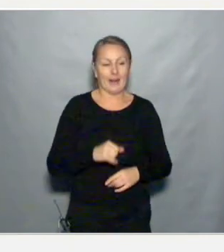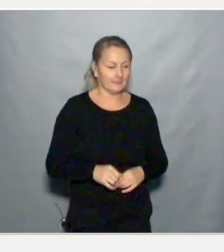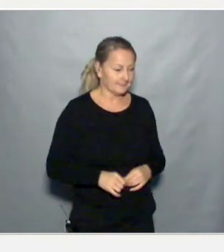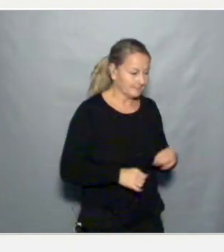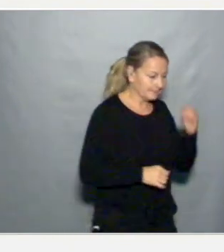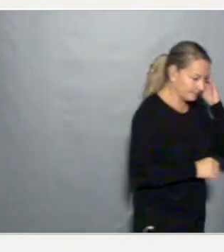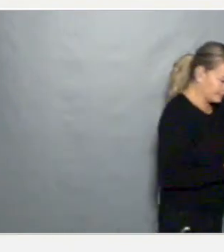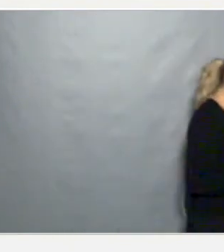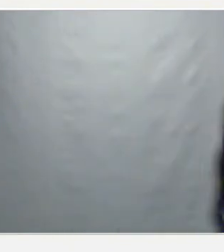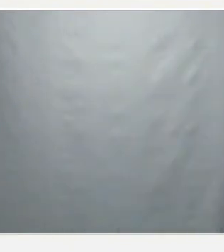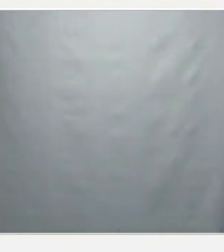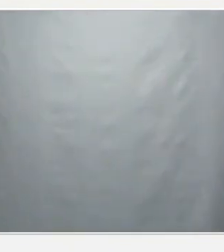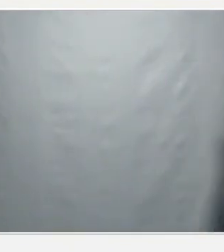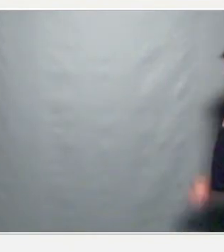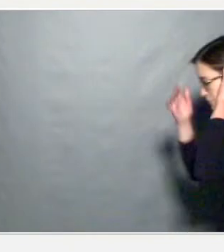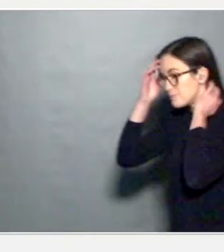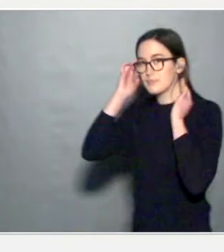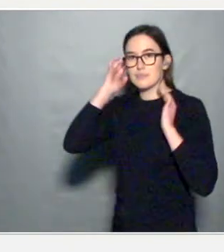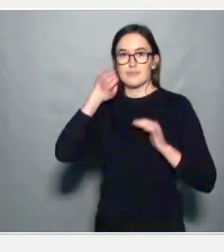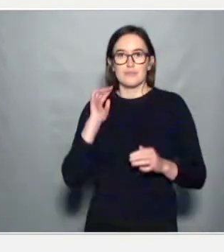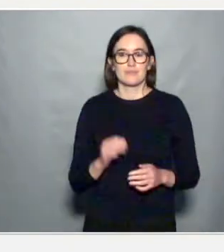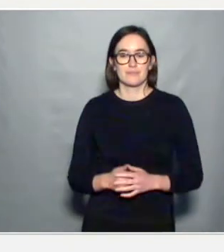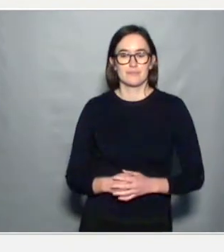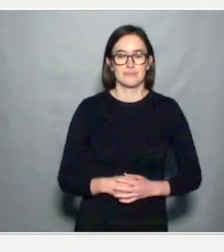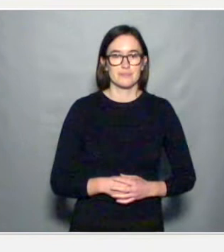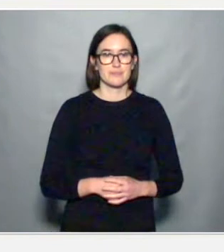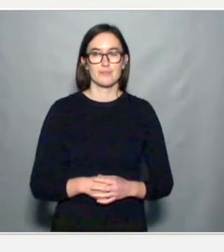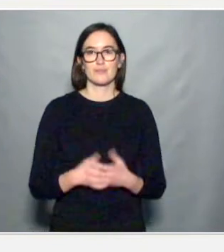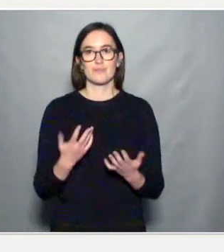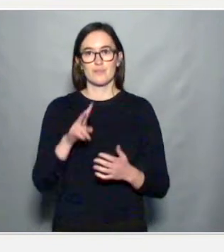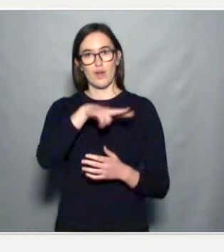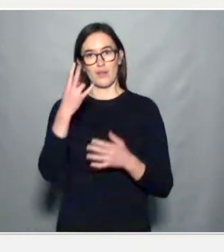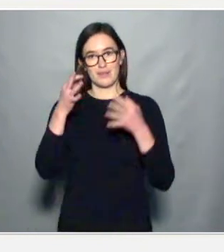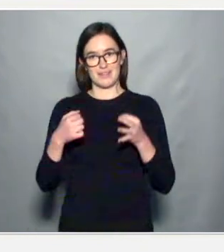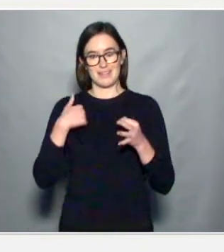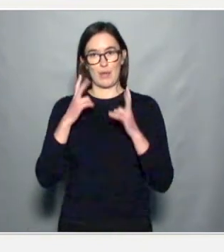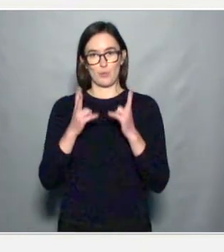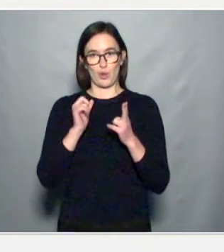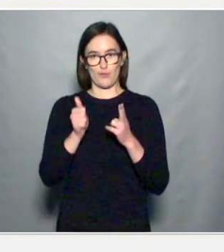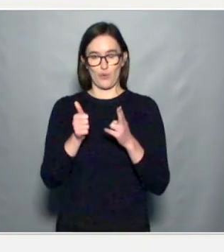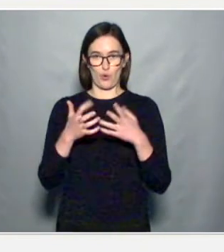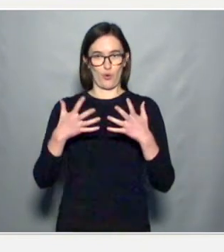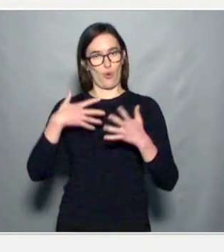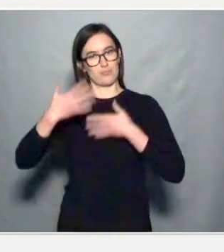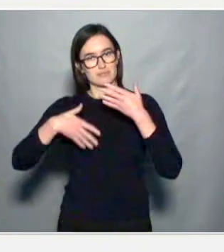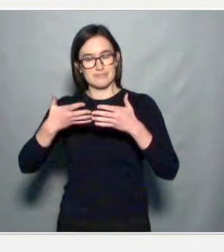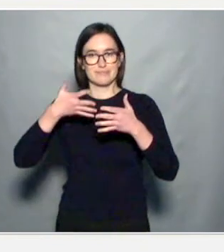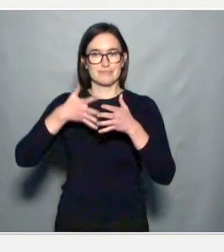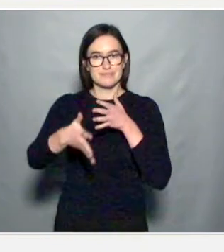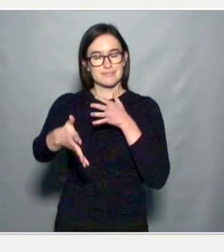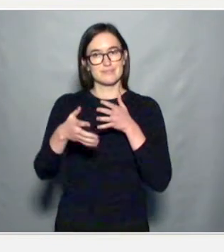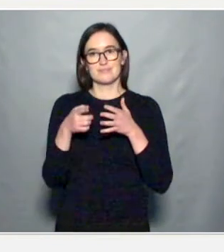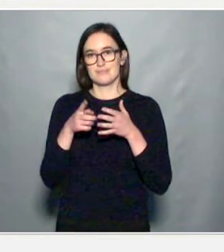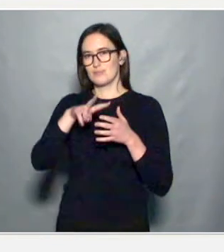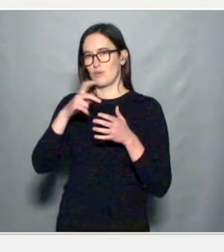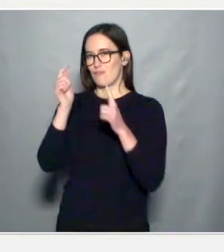Andra saker som jag använder mig av för att funka bara, det är de här grejerna. Första punkterna, de är inte alls